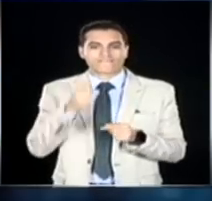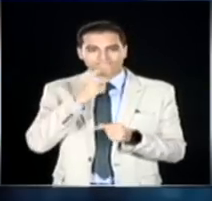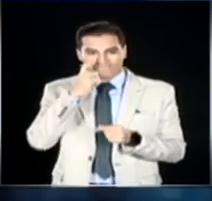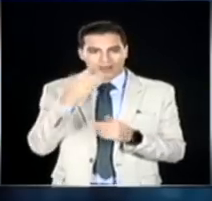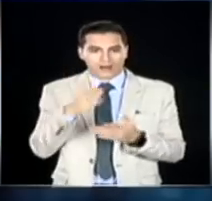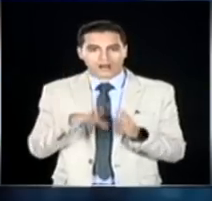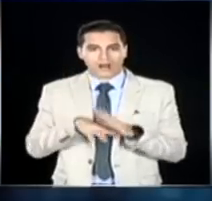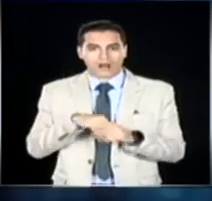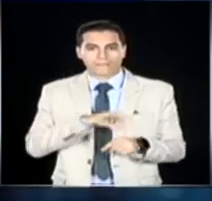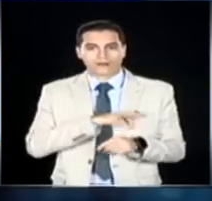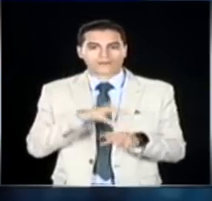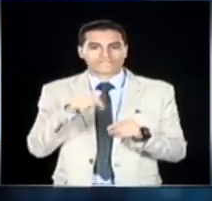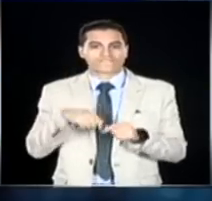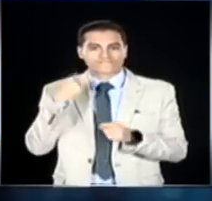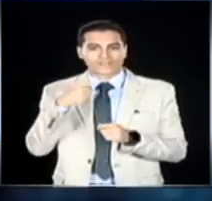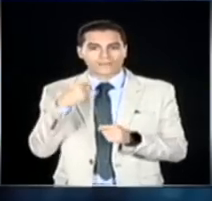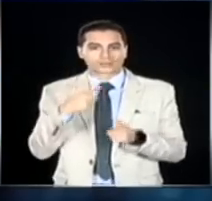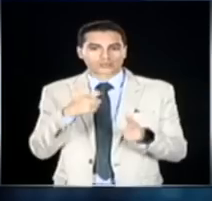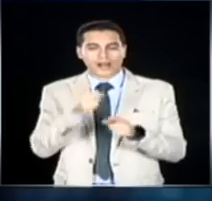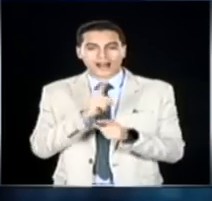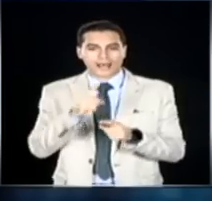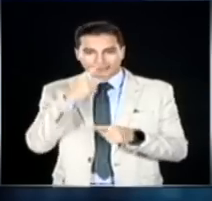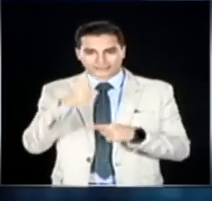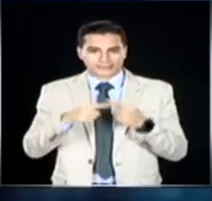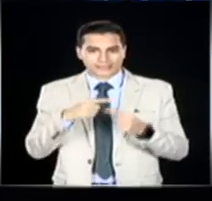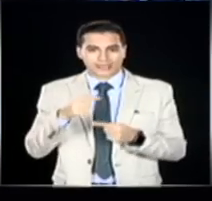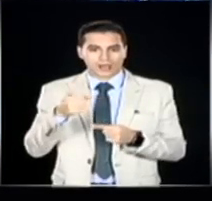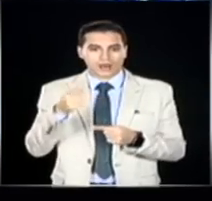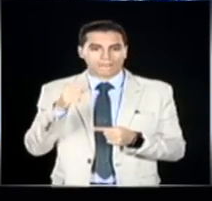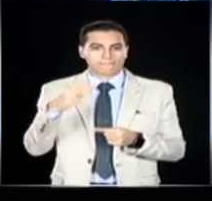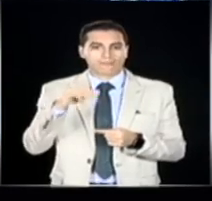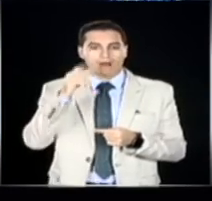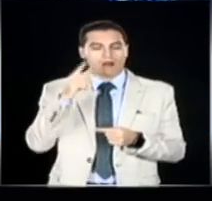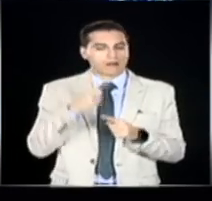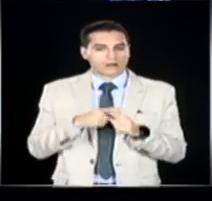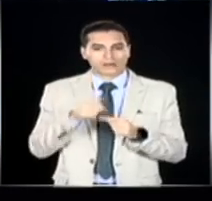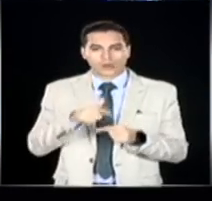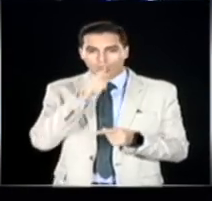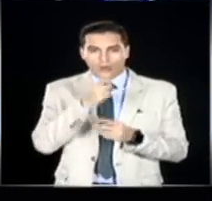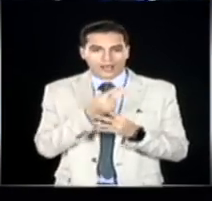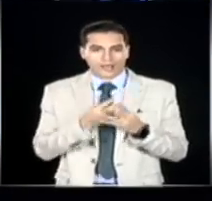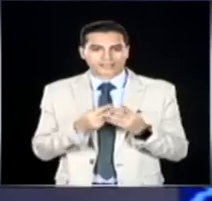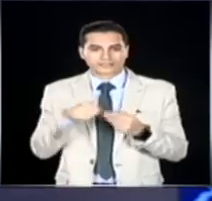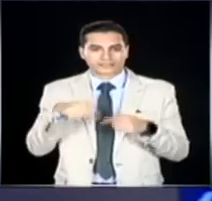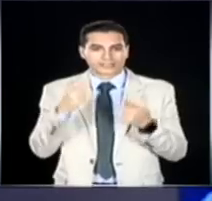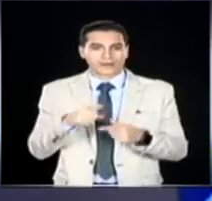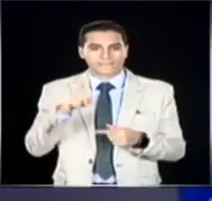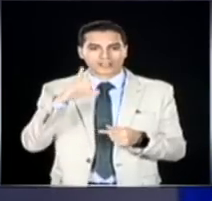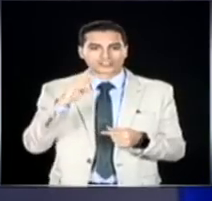محمد في فيلم الرصاصه لا تزال في جيجل غلط كم عدد اللغات الرسميه